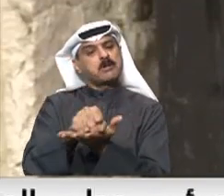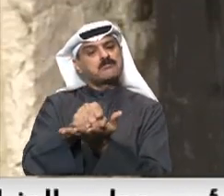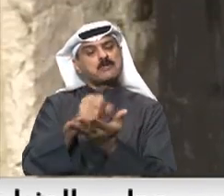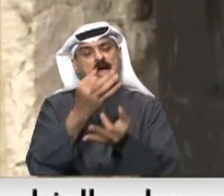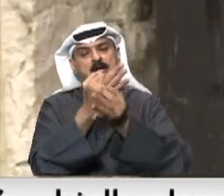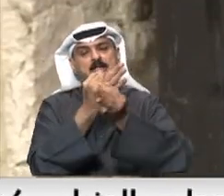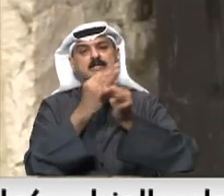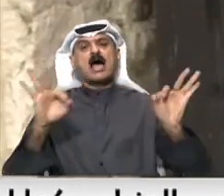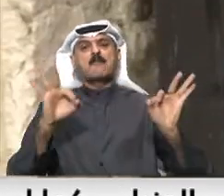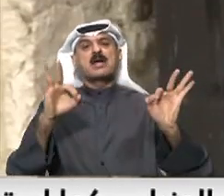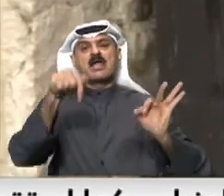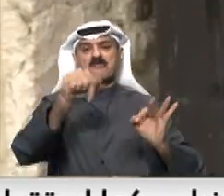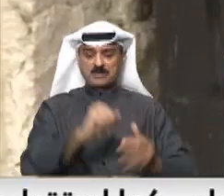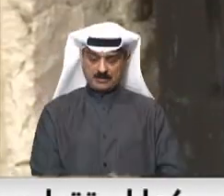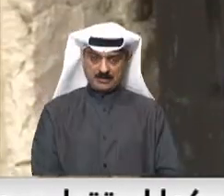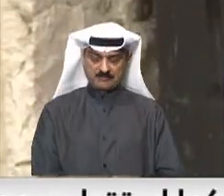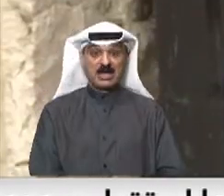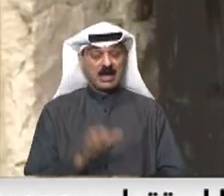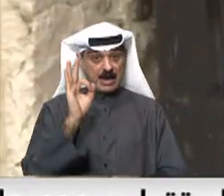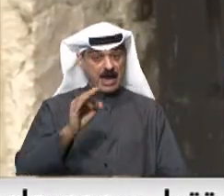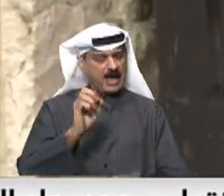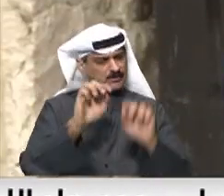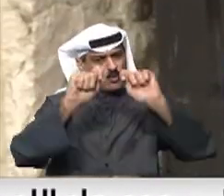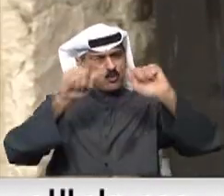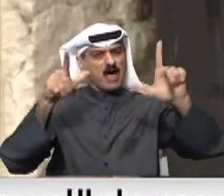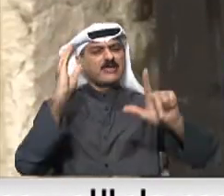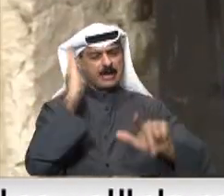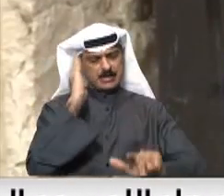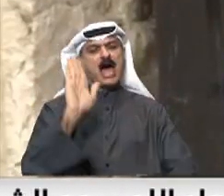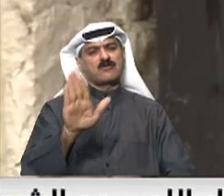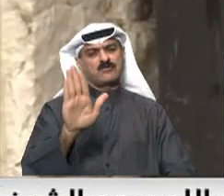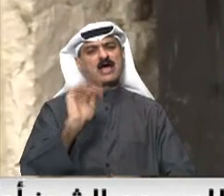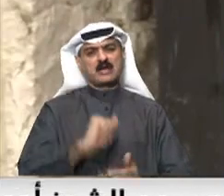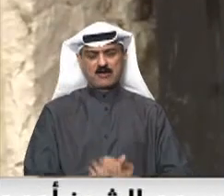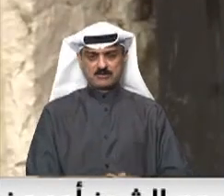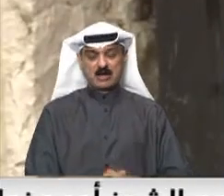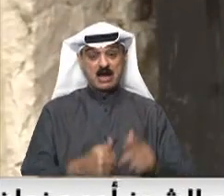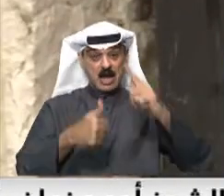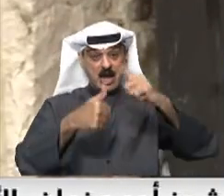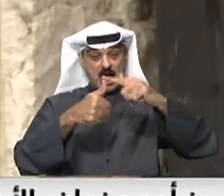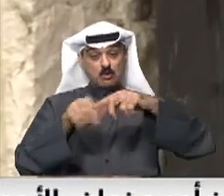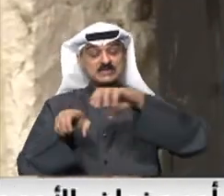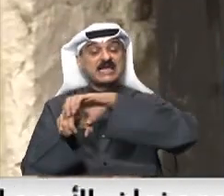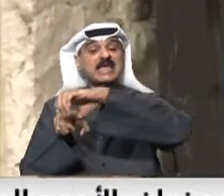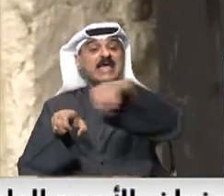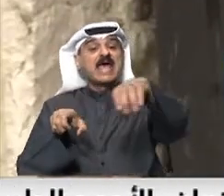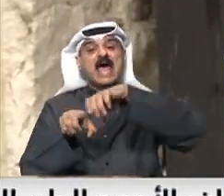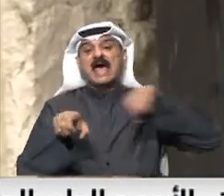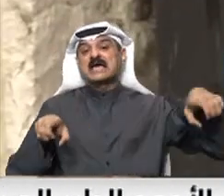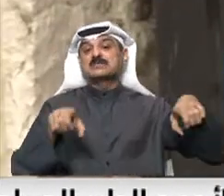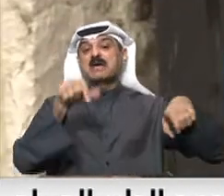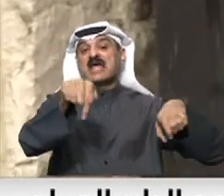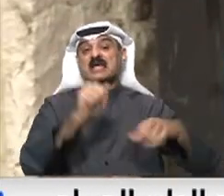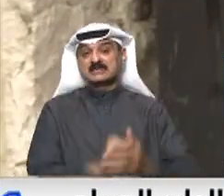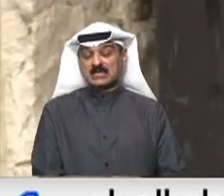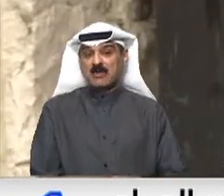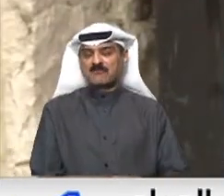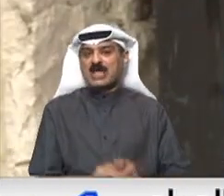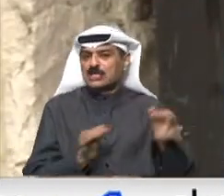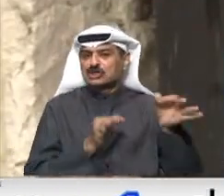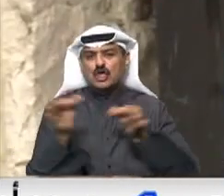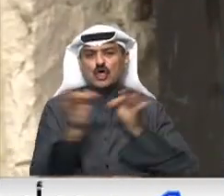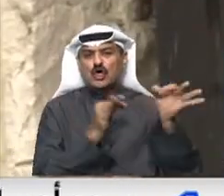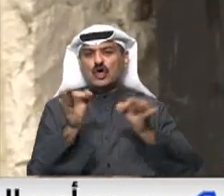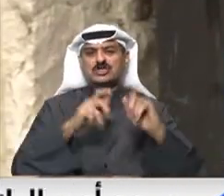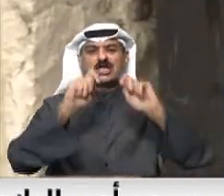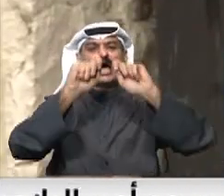عنوان تهويد المدينة هو السيطرة على الأقصى أوليا بتقسيمه زمنيا ومكانيا، ويعني في الهدف الاستراتيجي والسيطرة